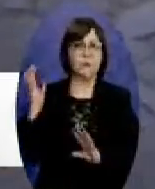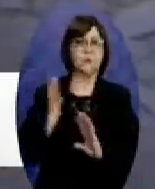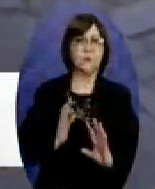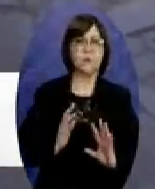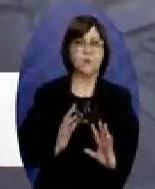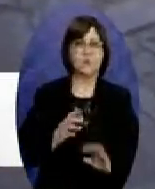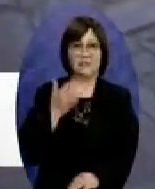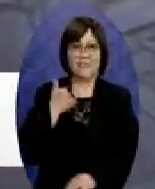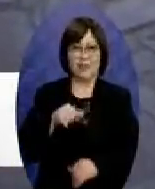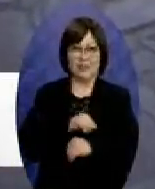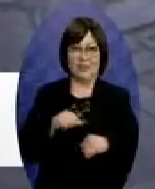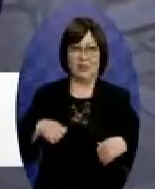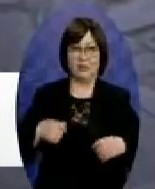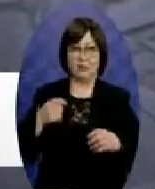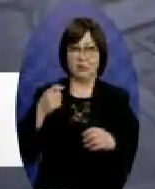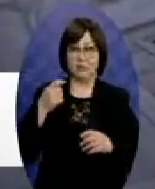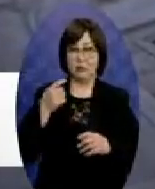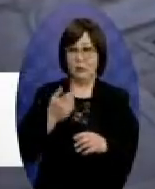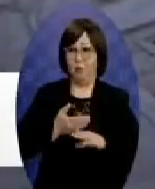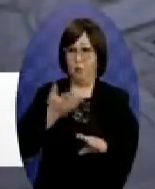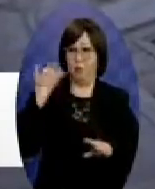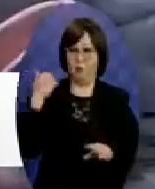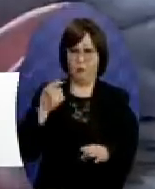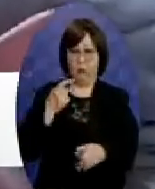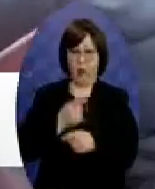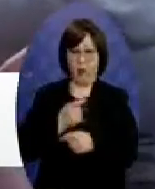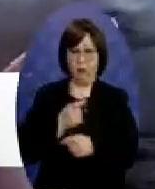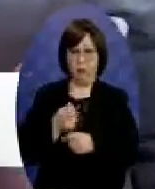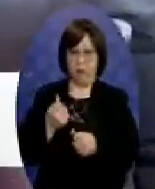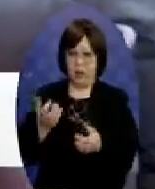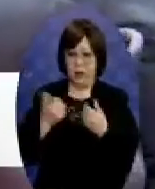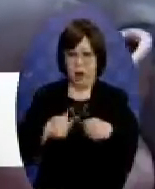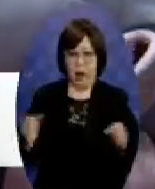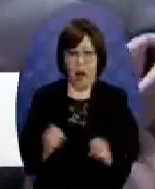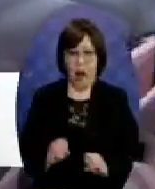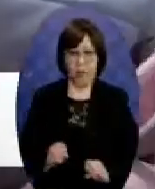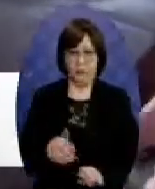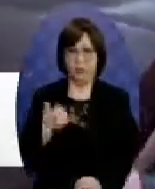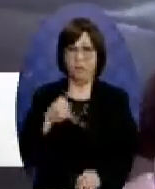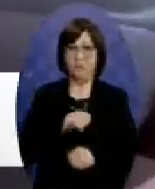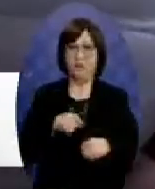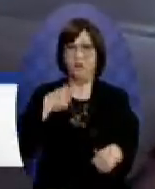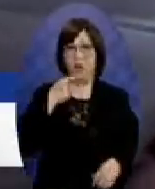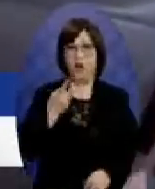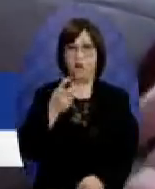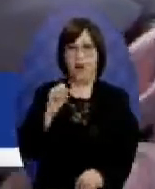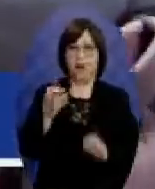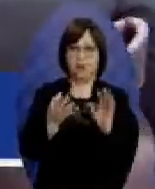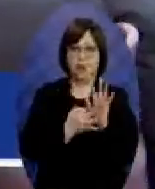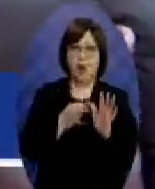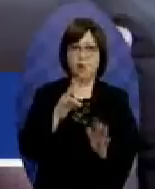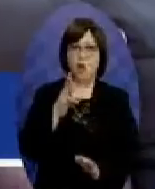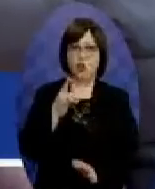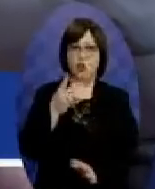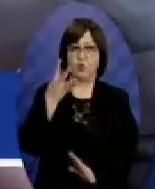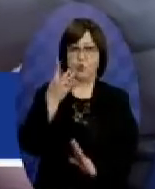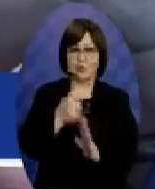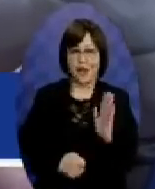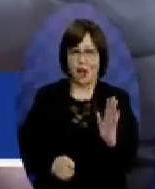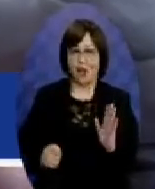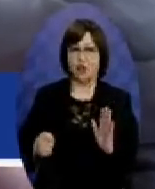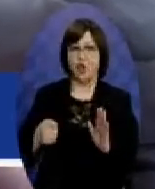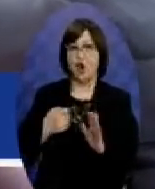мөнгөө авч чадаагүй гэдгээ ч хэлж байсан юм а. 18 оны 4 сараас хойш огт аваагүй. Ирэх болгонд л ерөн